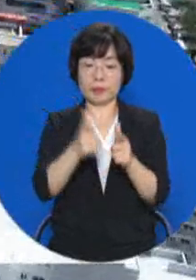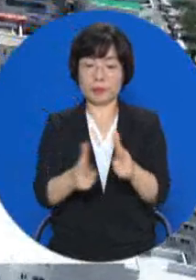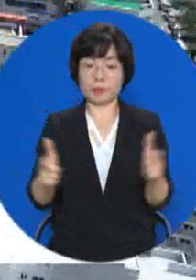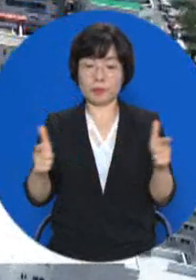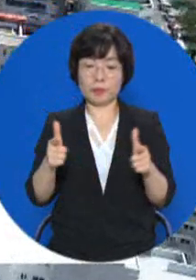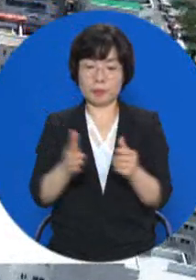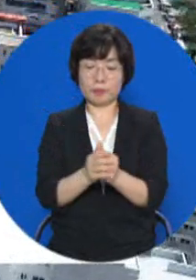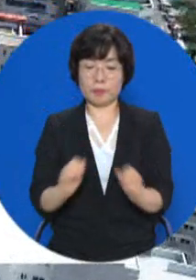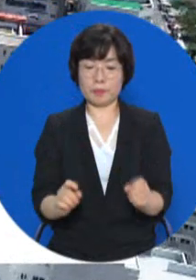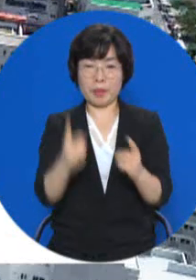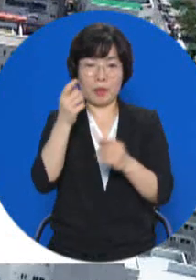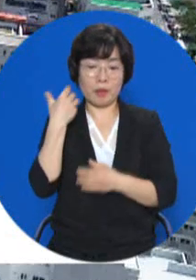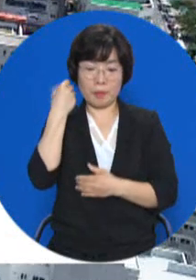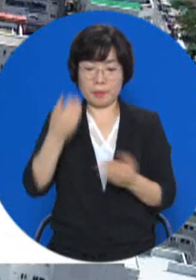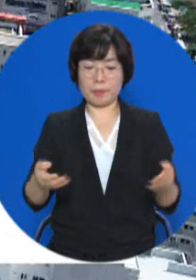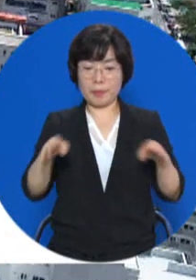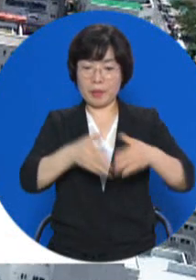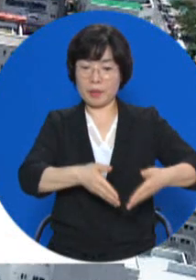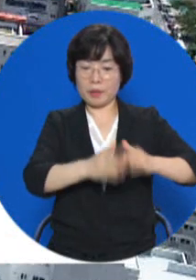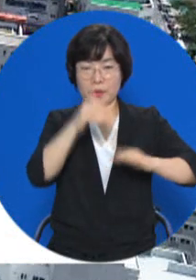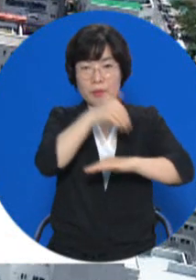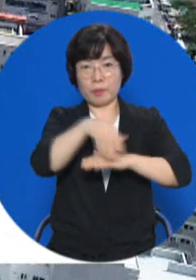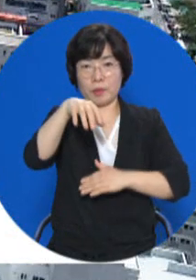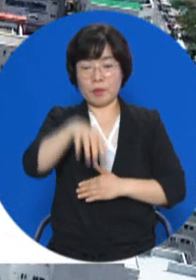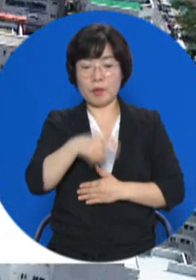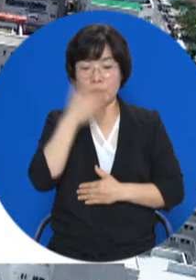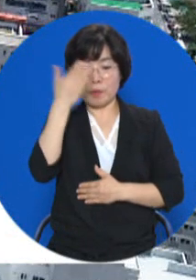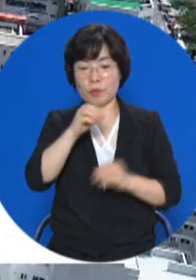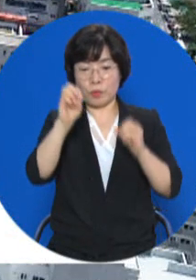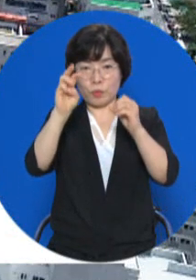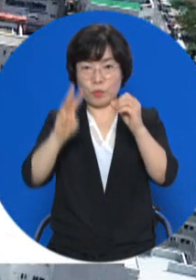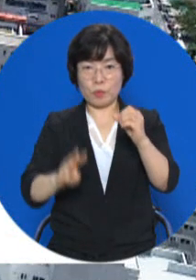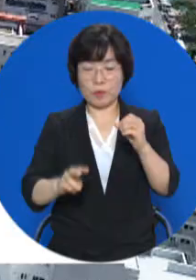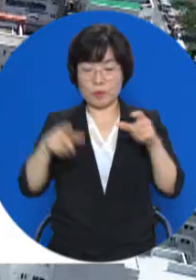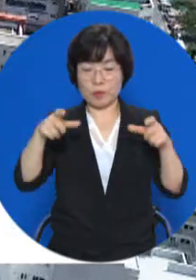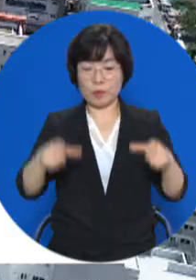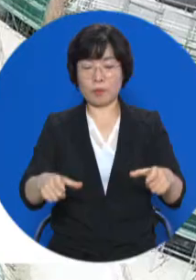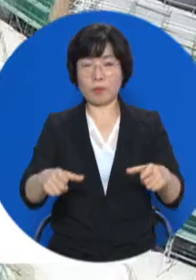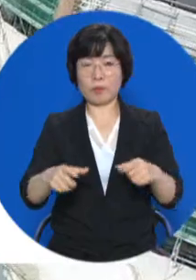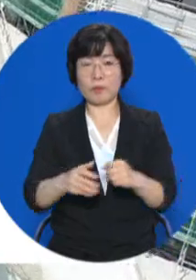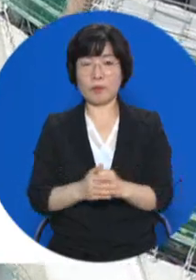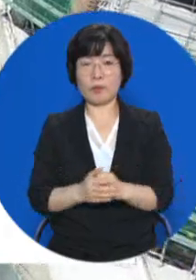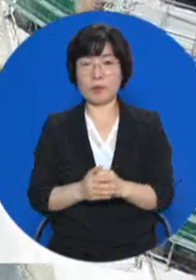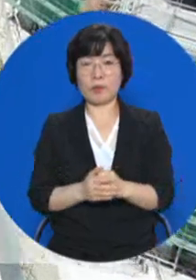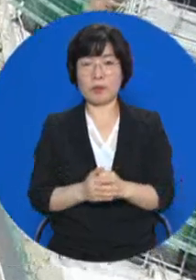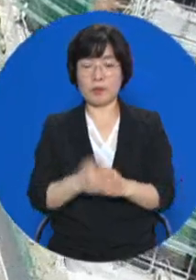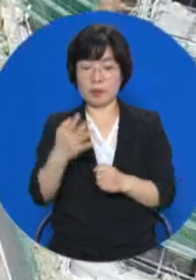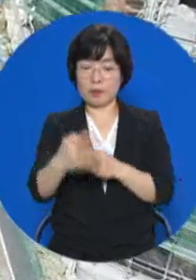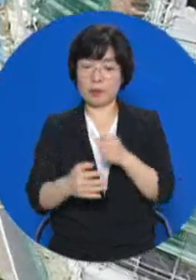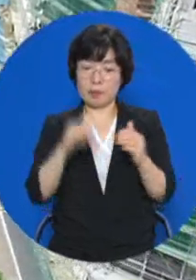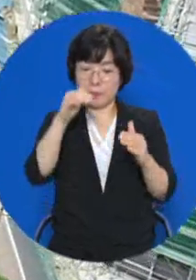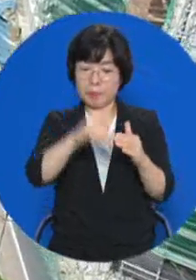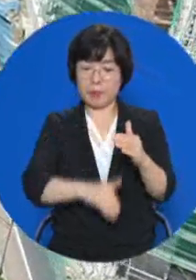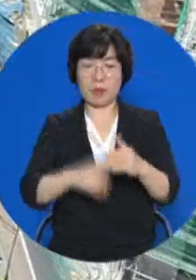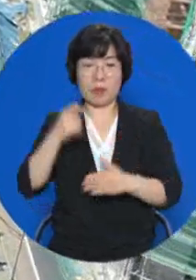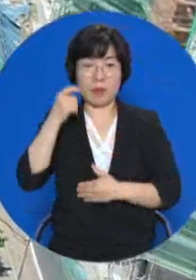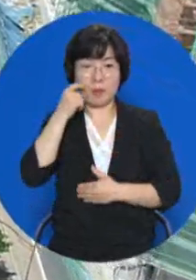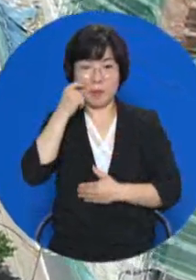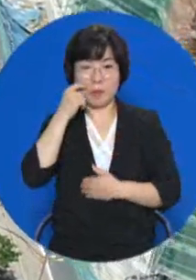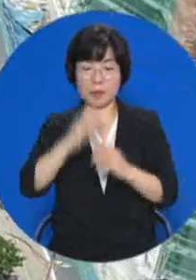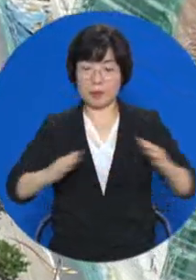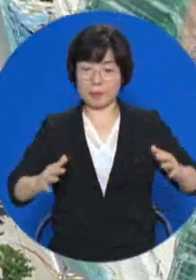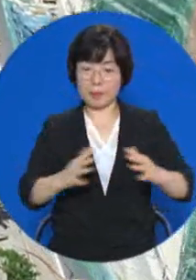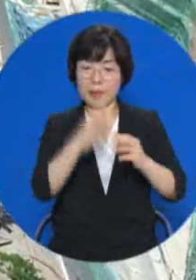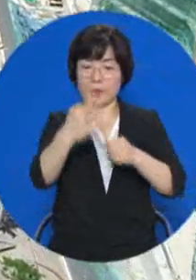46층짜리 초고층 숙박시설이 들어설 예정이었던 여수 웅천지구의 한 공터. 그러나 삽도 뜨지 못한 채